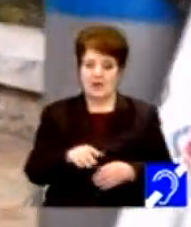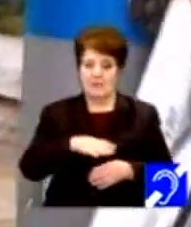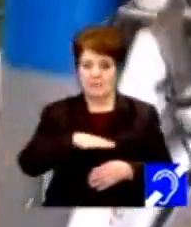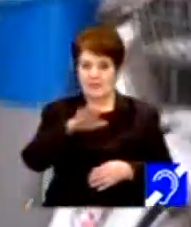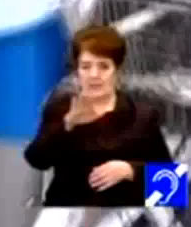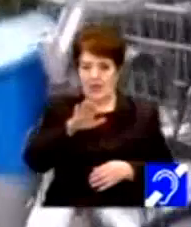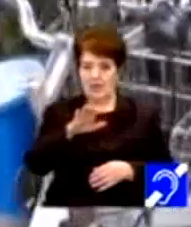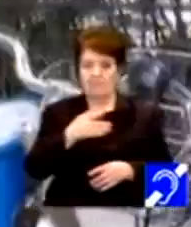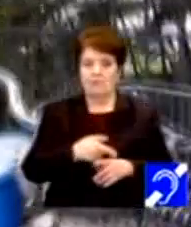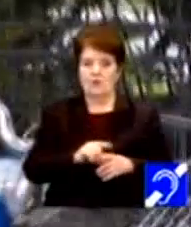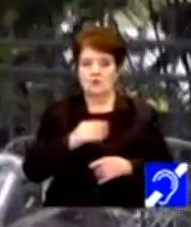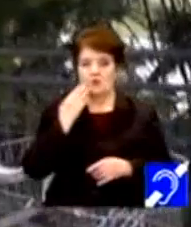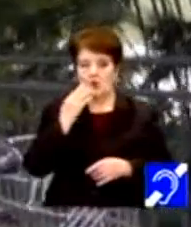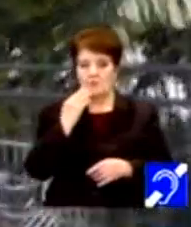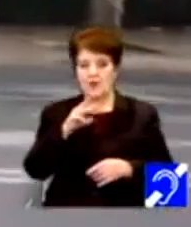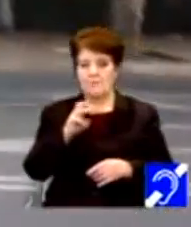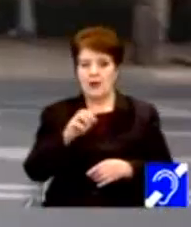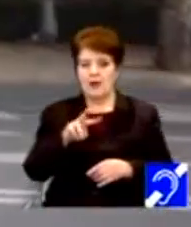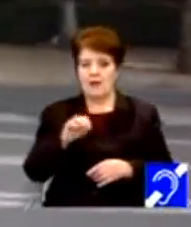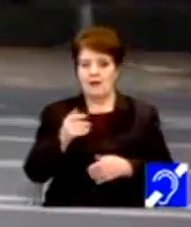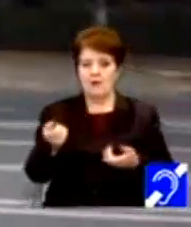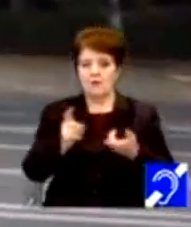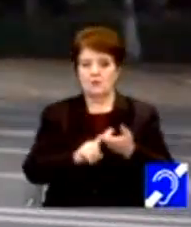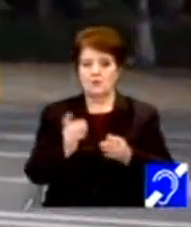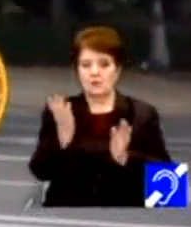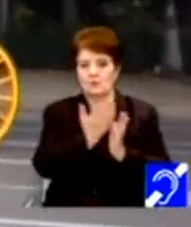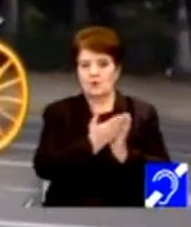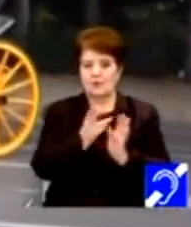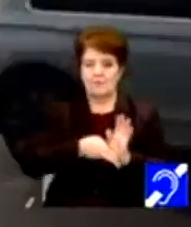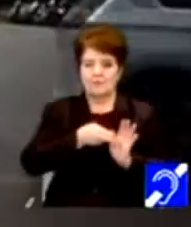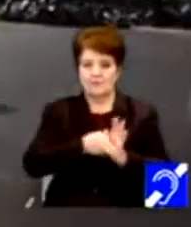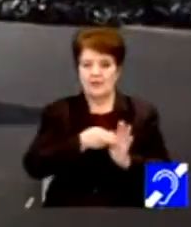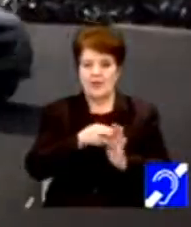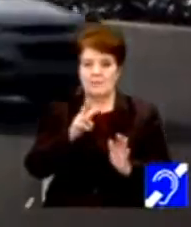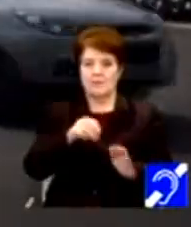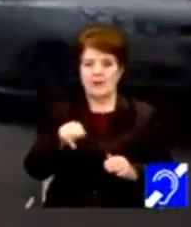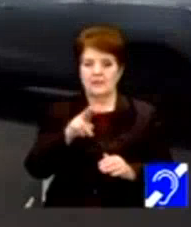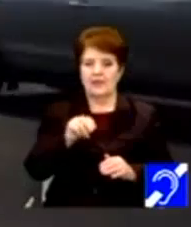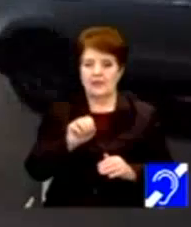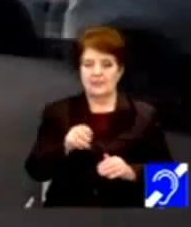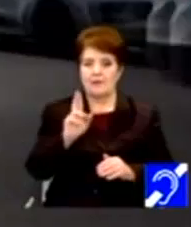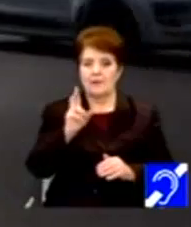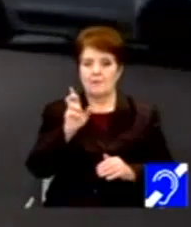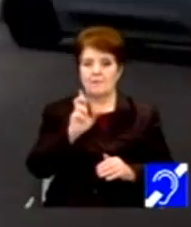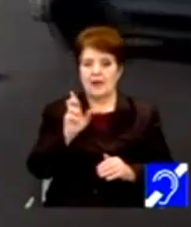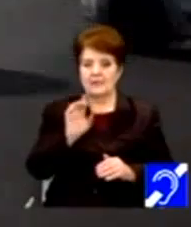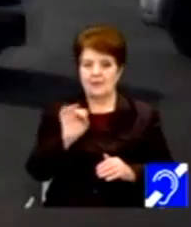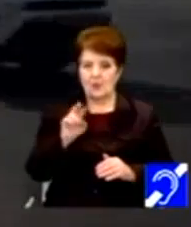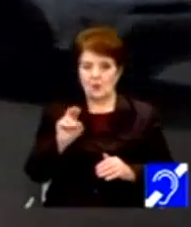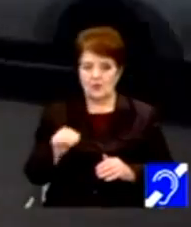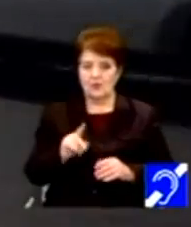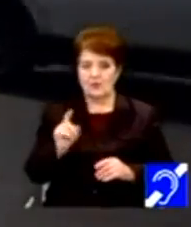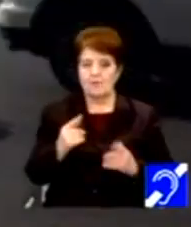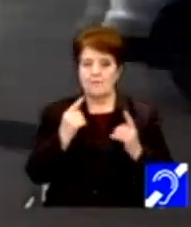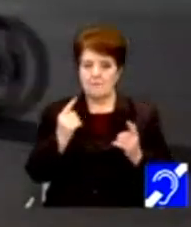aeriene, unele chiar și cu România, Malaga are și conexiuni directe pe calea ferată cu Madridul și cu Barcelona, iar portul este vizitat frecvent